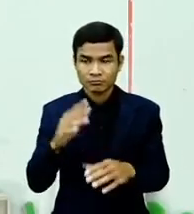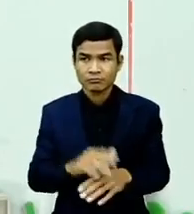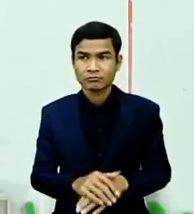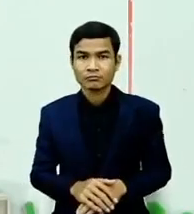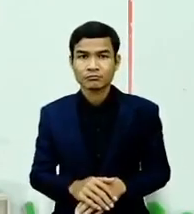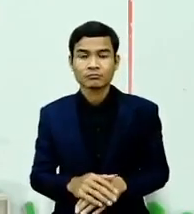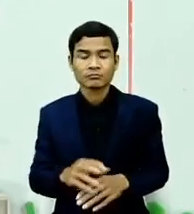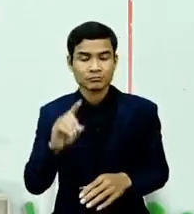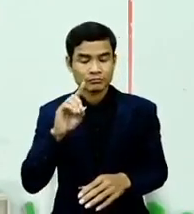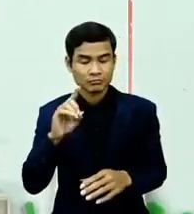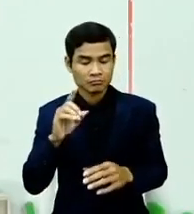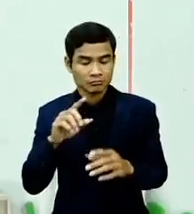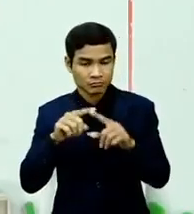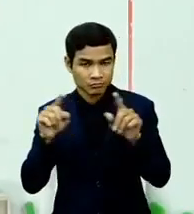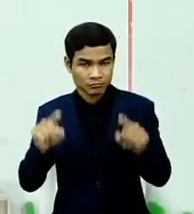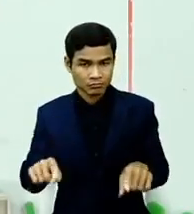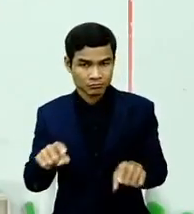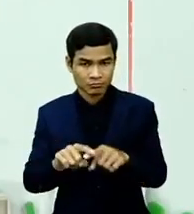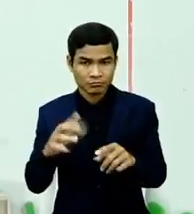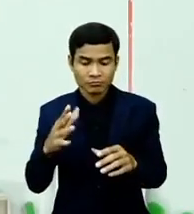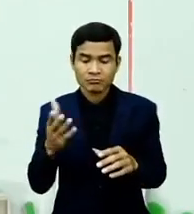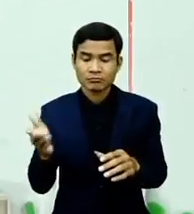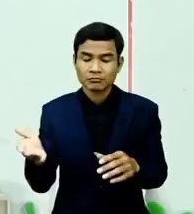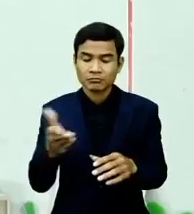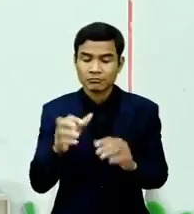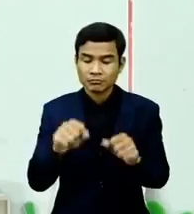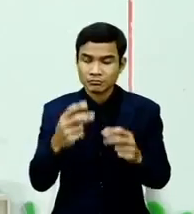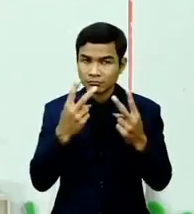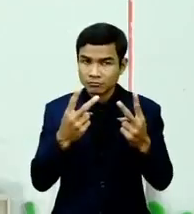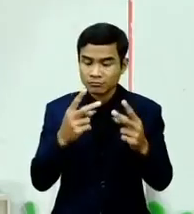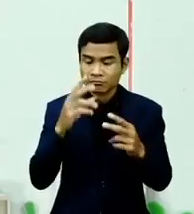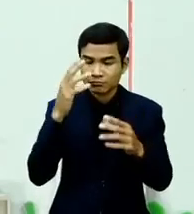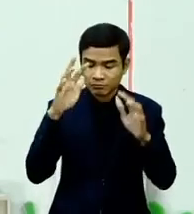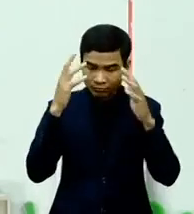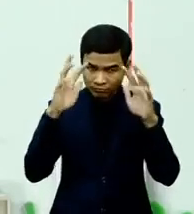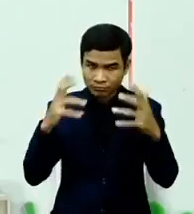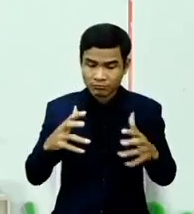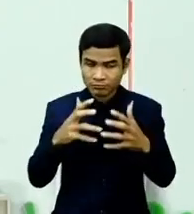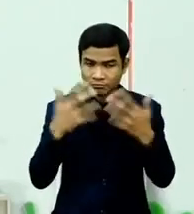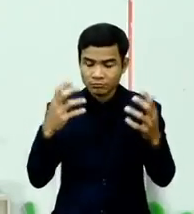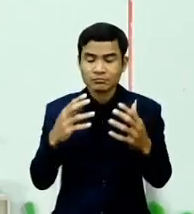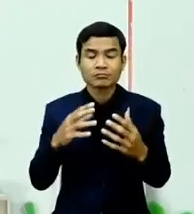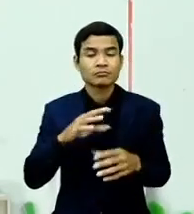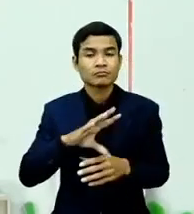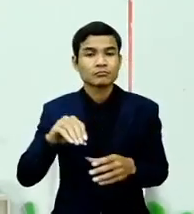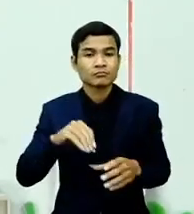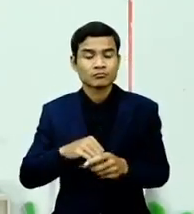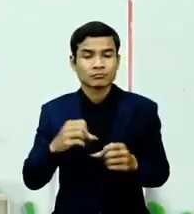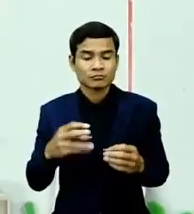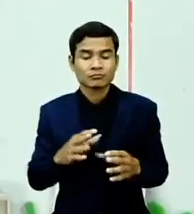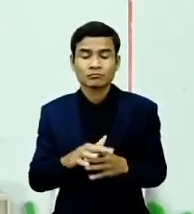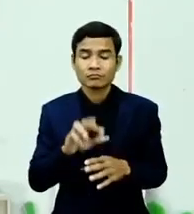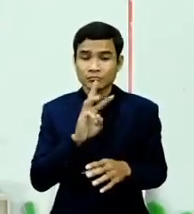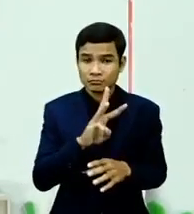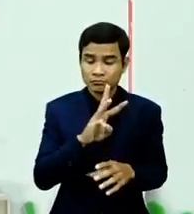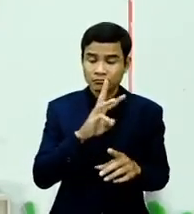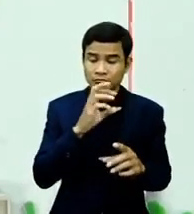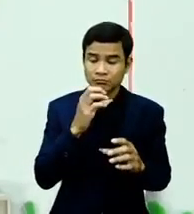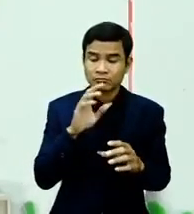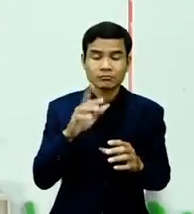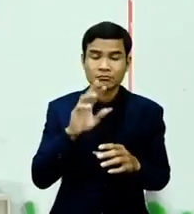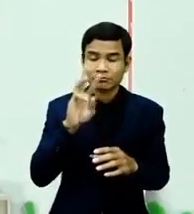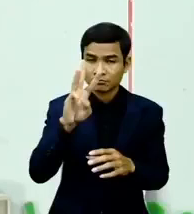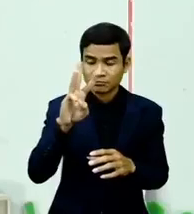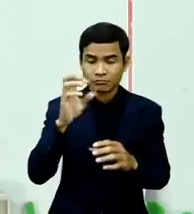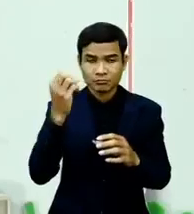ញ្ជាក់ហើយកូនមើលទៅរូបភាពតោកូនសរសេរមកណាតោប៉ុន្មានបូកនឹង3ហើយស្មើនឹង